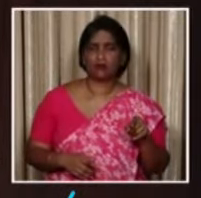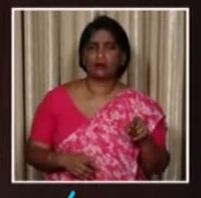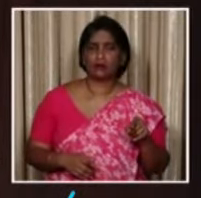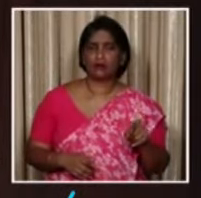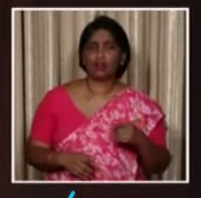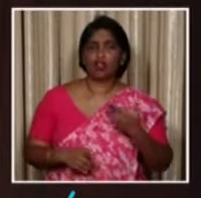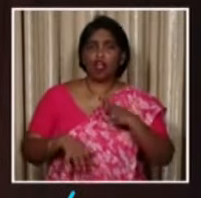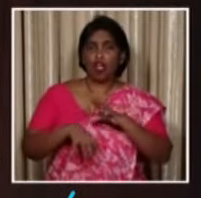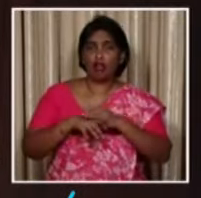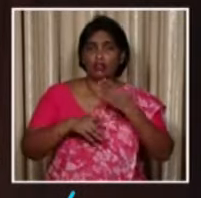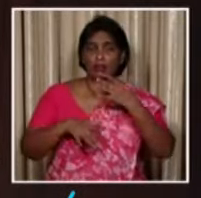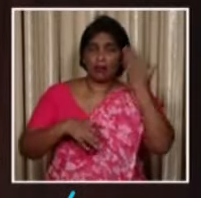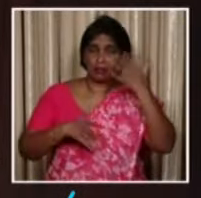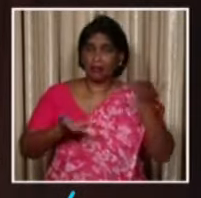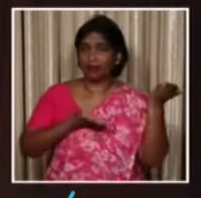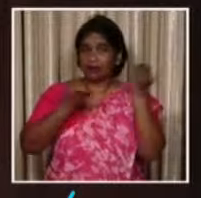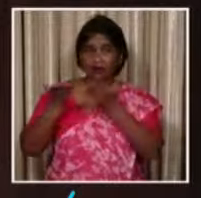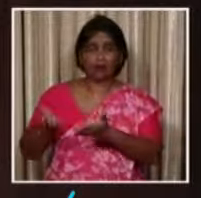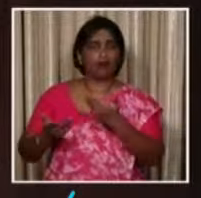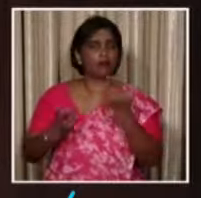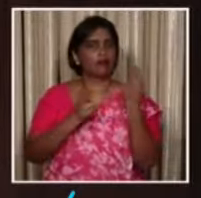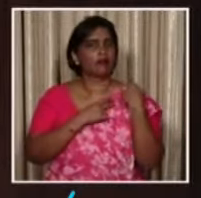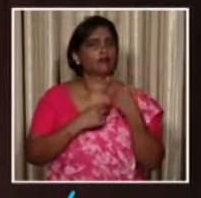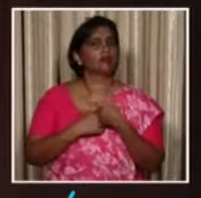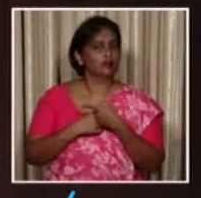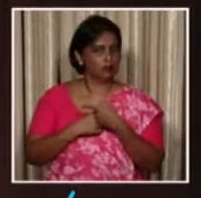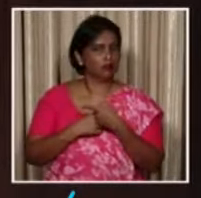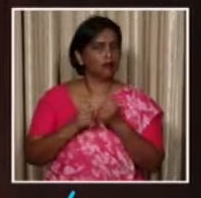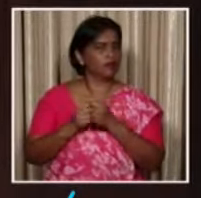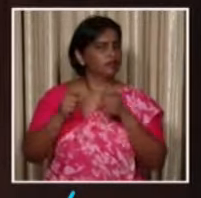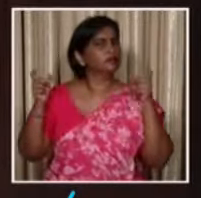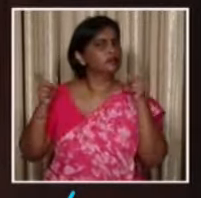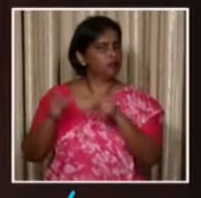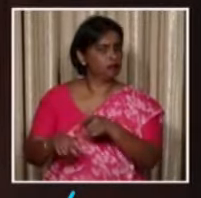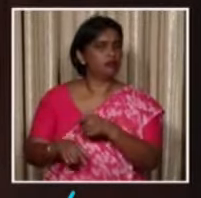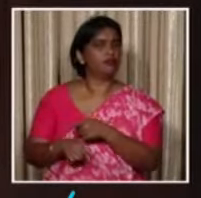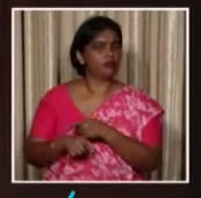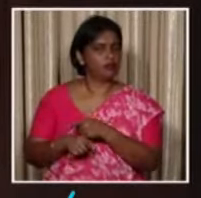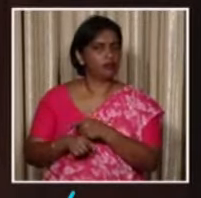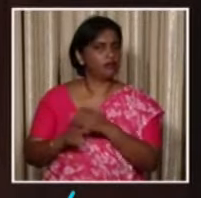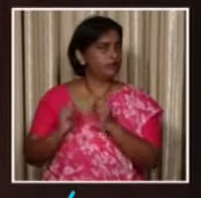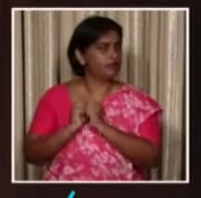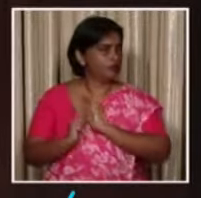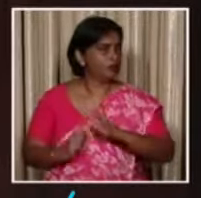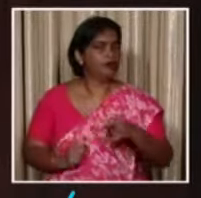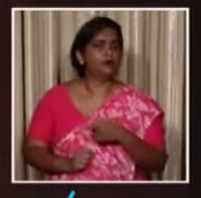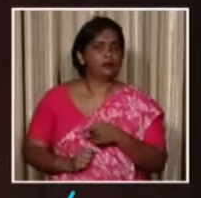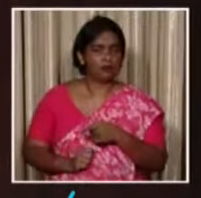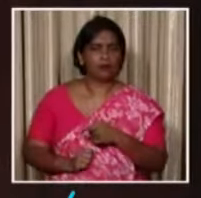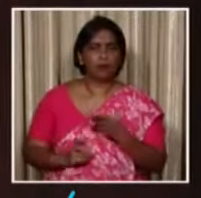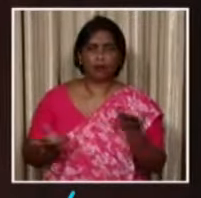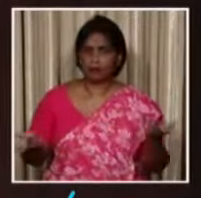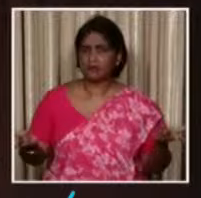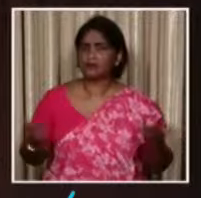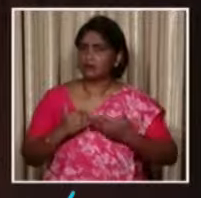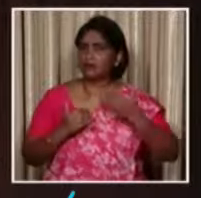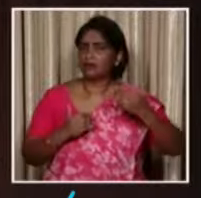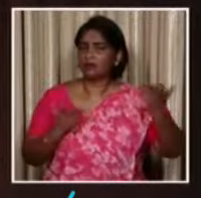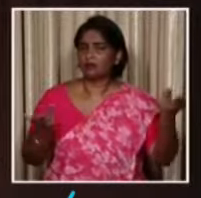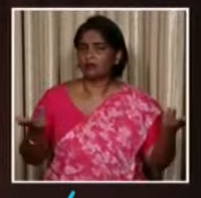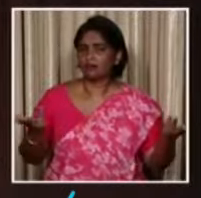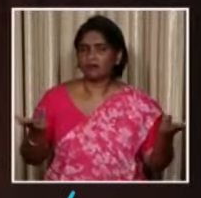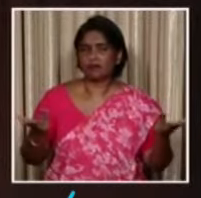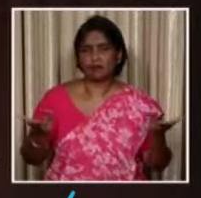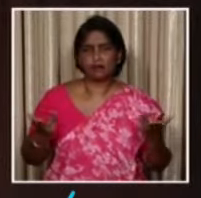මේ මෝචරියේ ඉන්න අය වග කියන්න ඕනේ අත වශයෙන් ඔවුන්ගේ වැඩ තහනම් කරන්න මොකද ඒක ඉස්සරහට කරන්න බෑ ගරු අමතුමා මේ මේවා මේවා දිගින් දිගටම සිද්ධ වෙනවා